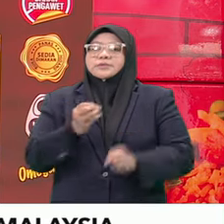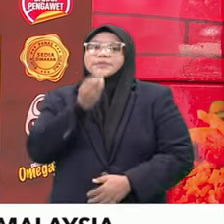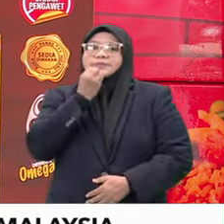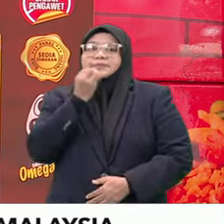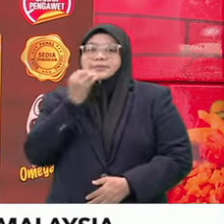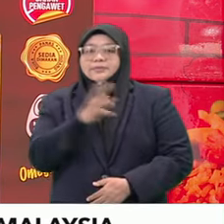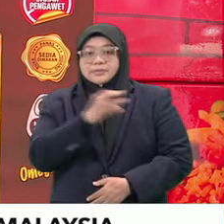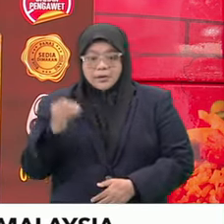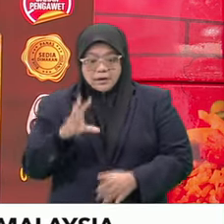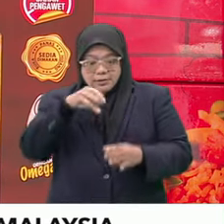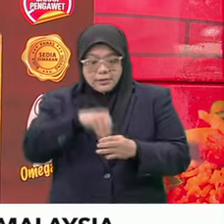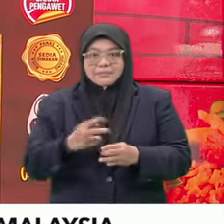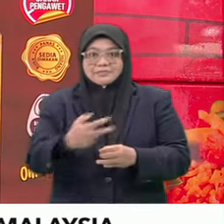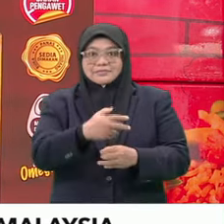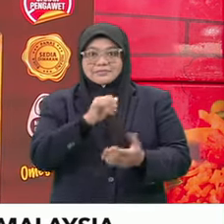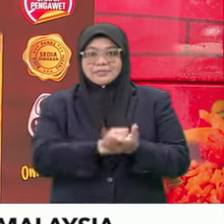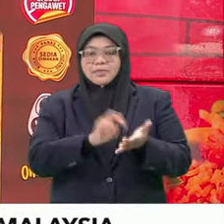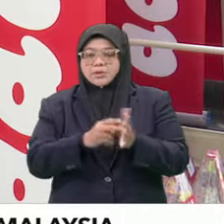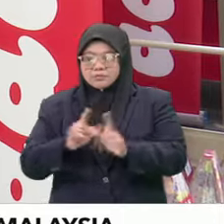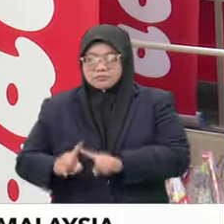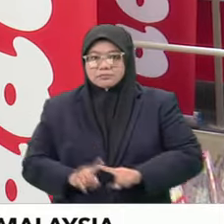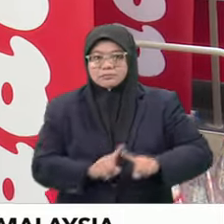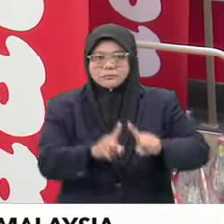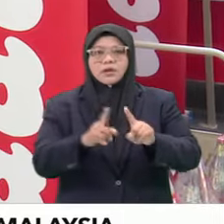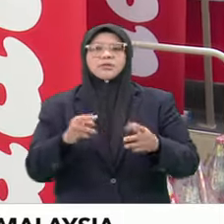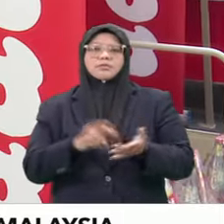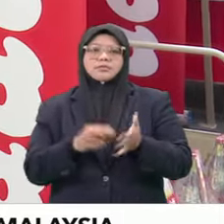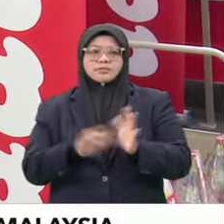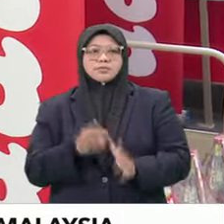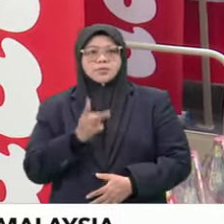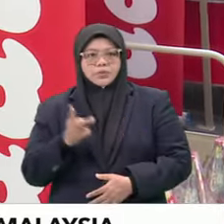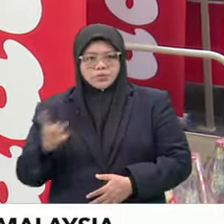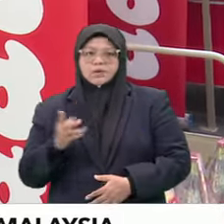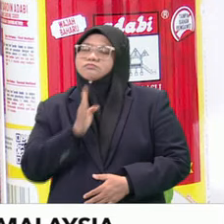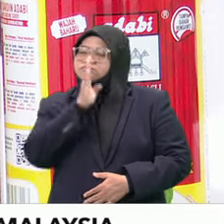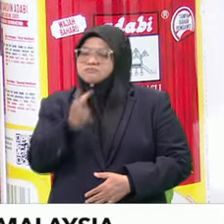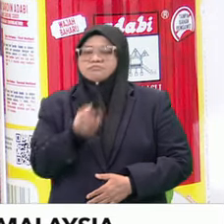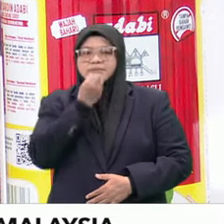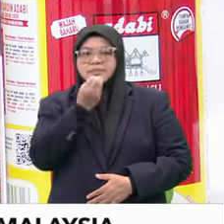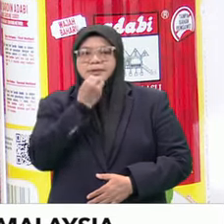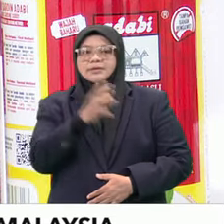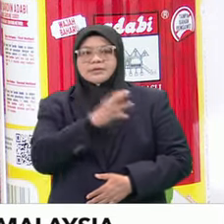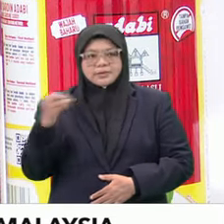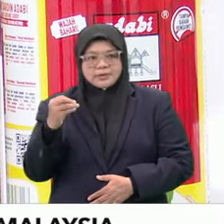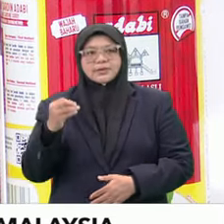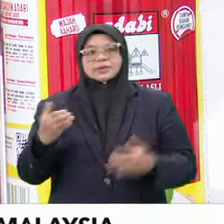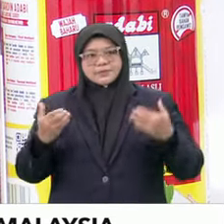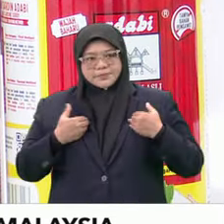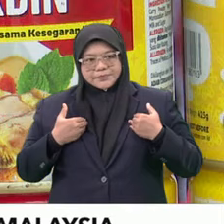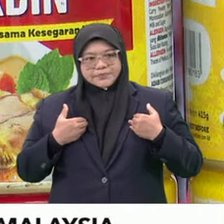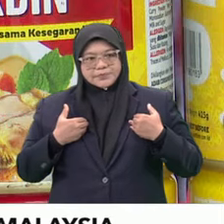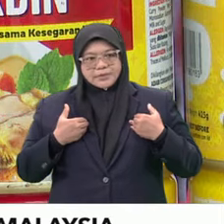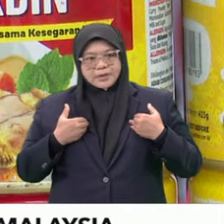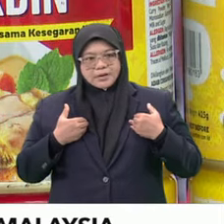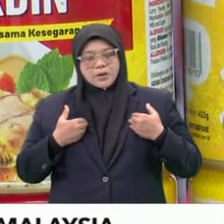saja kari sardin dalam tin, malah kesemua makanan dalam tin Adabi adalah produk ready to eat ataupun produk sedia dimakan, di mana